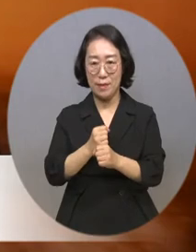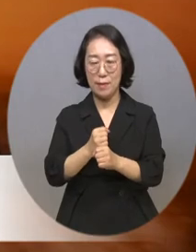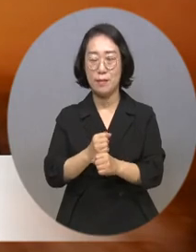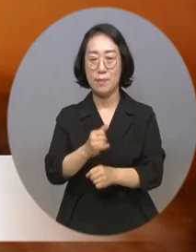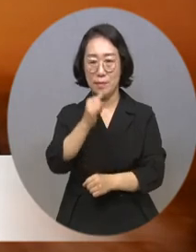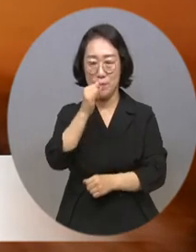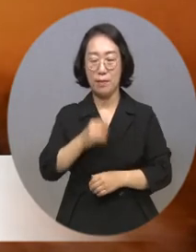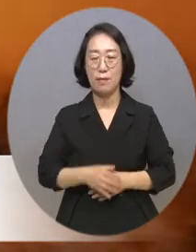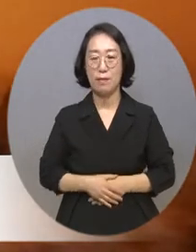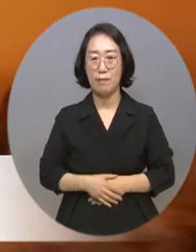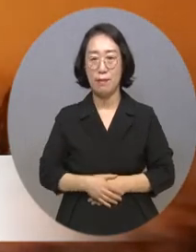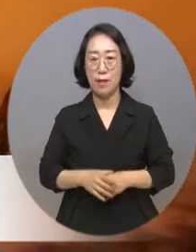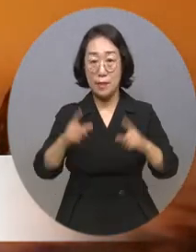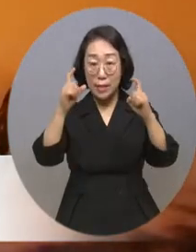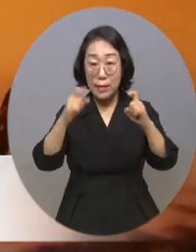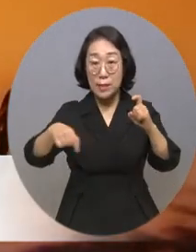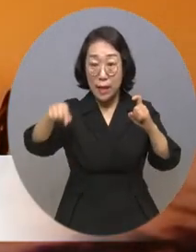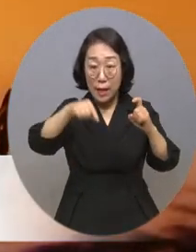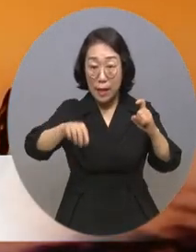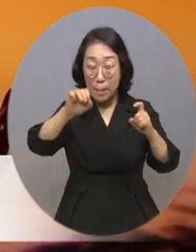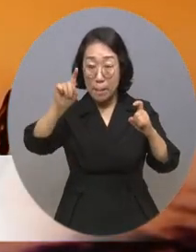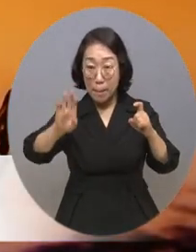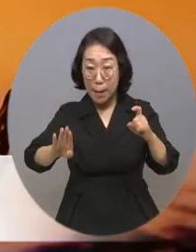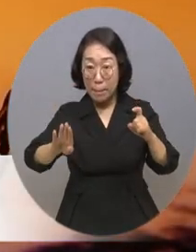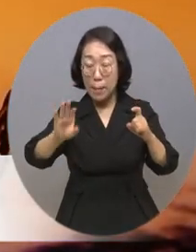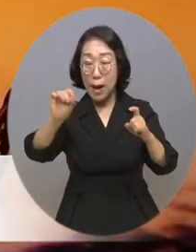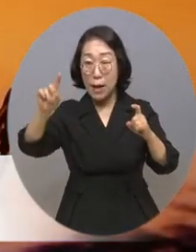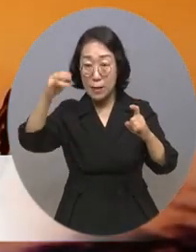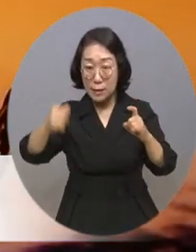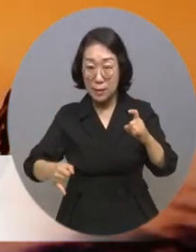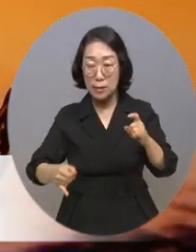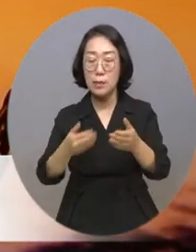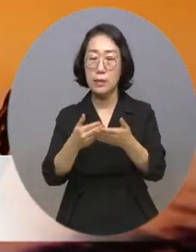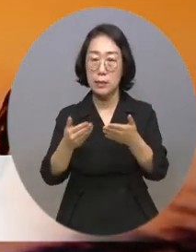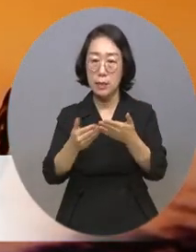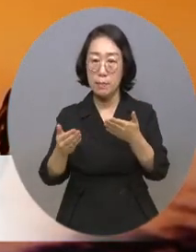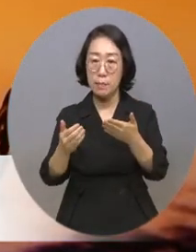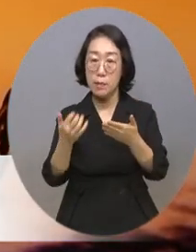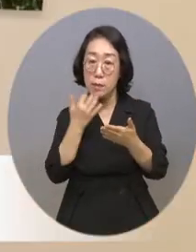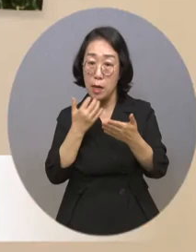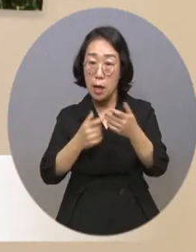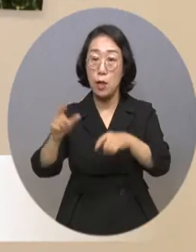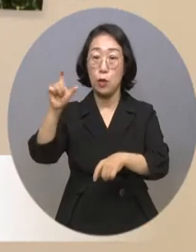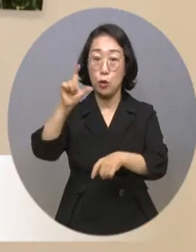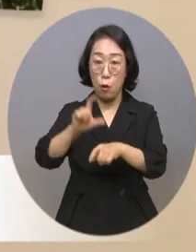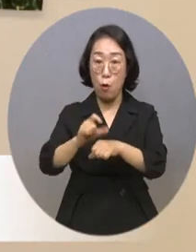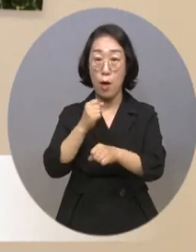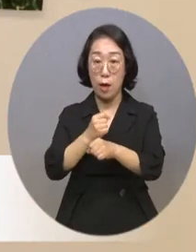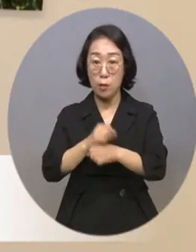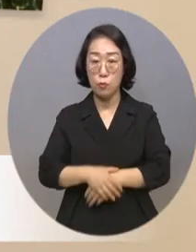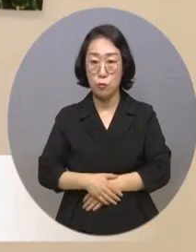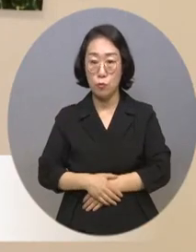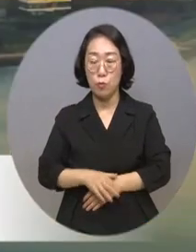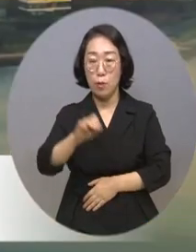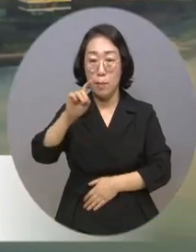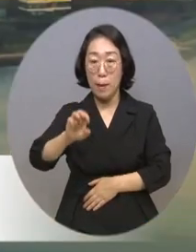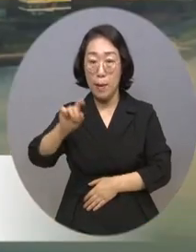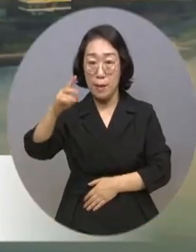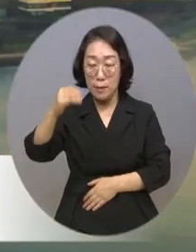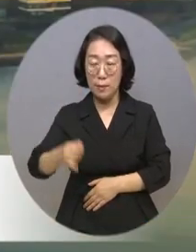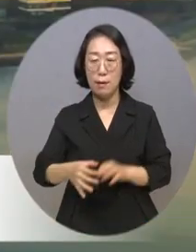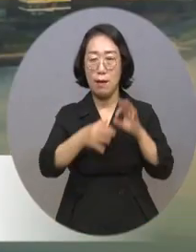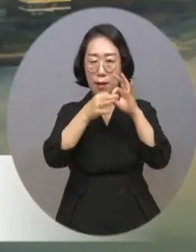있습니다 사진 속에다가 팝아트 로 그림 물감을 통해 가지고 어 앞으로 팝 아트 작품들을